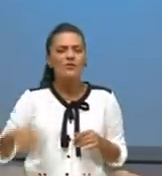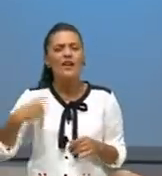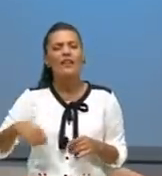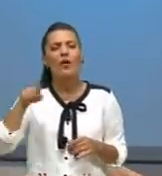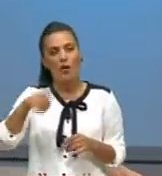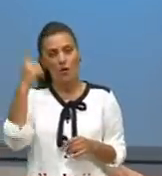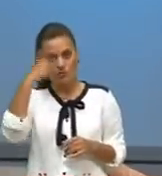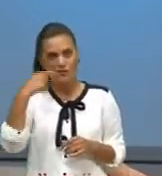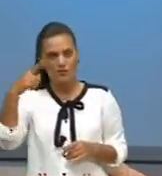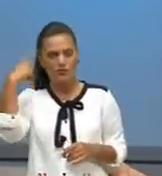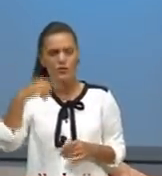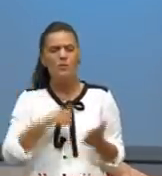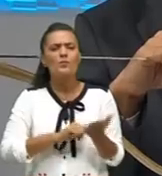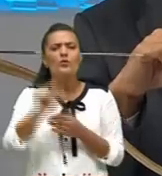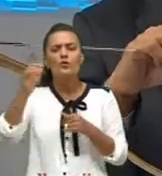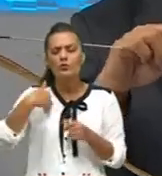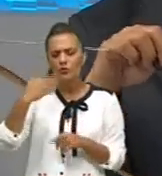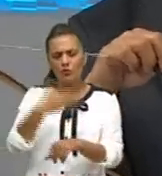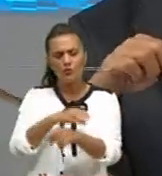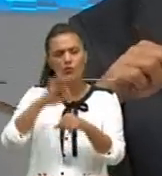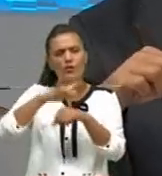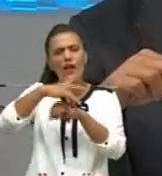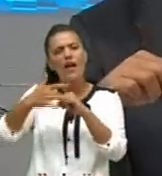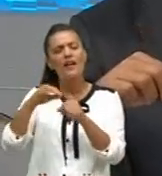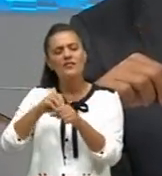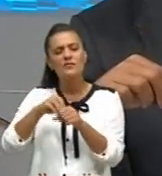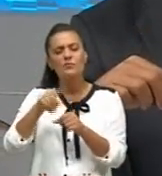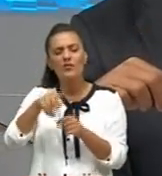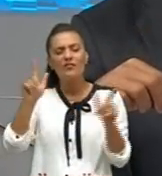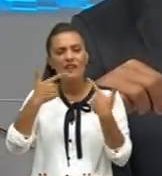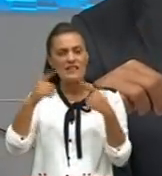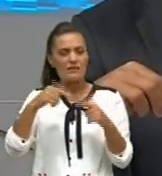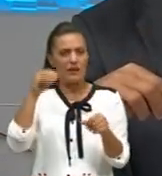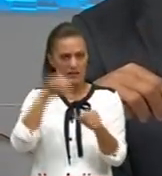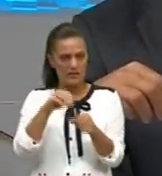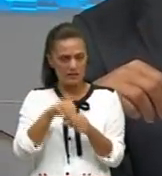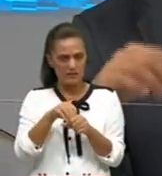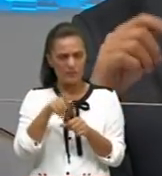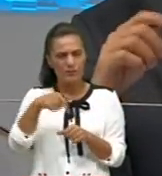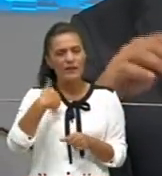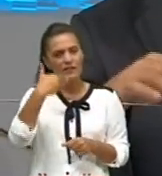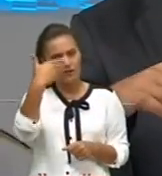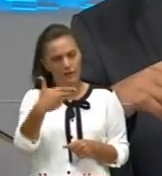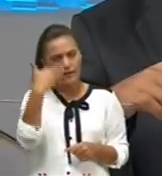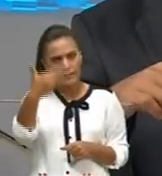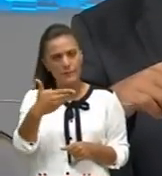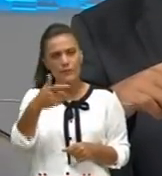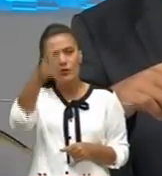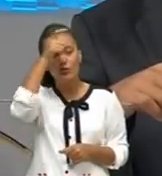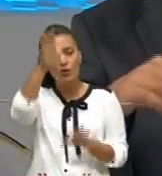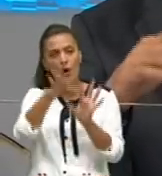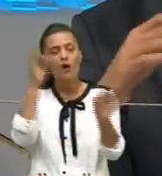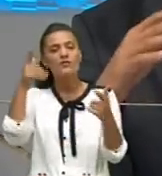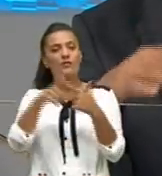tabii, o şekilde düşündünüz. Bütün ülkeler bu festivalimizi şunu da ifade edeyim. Türk